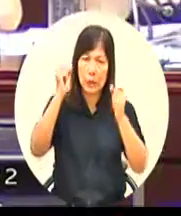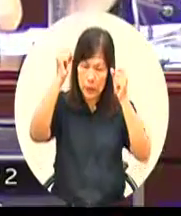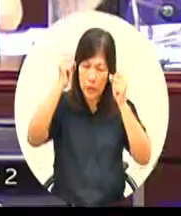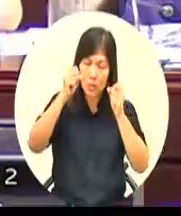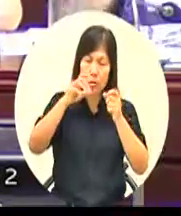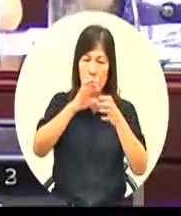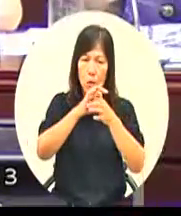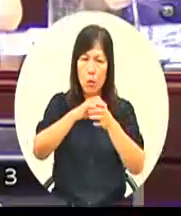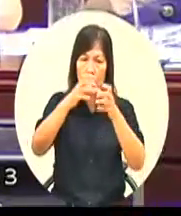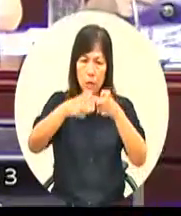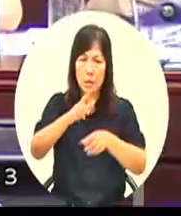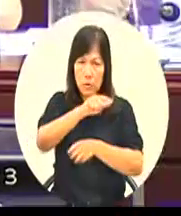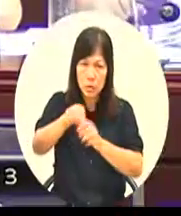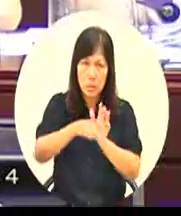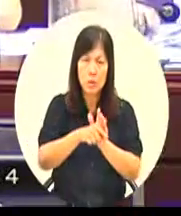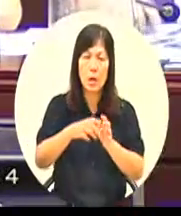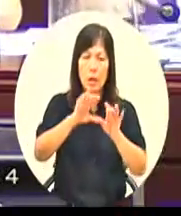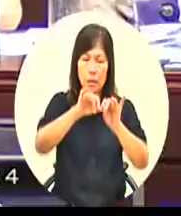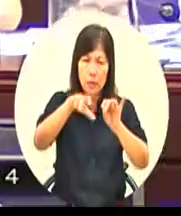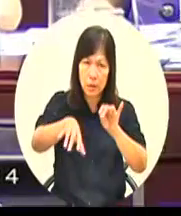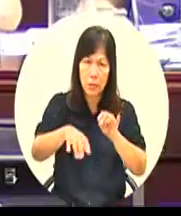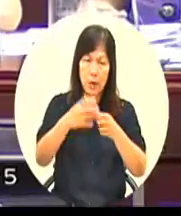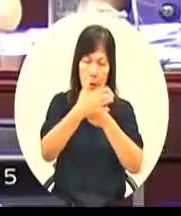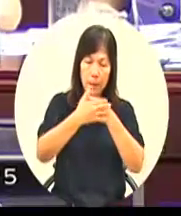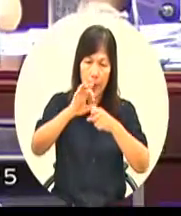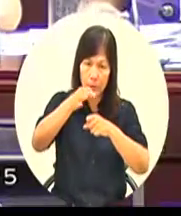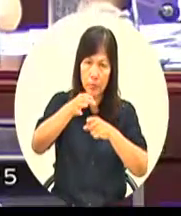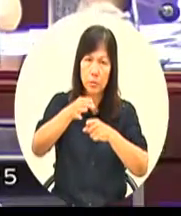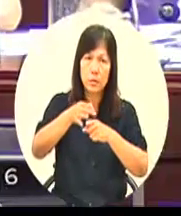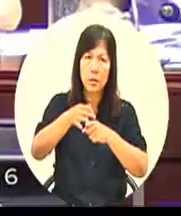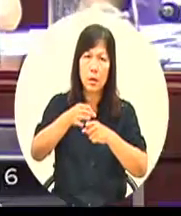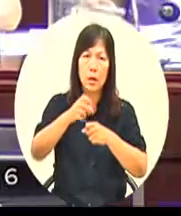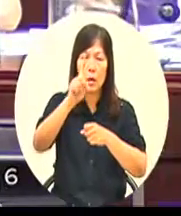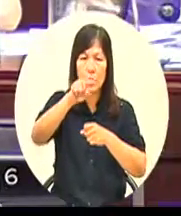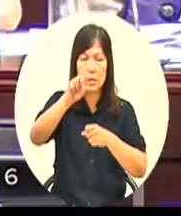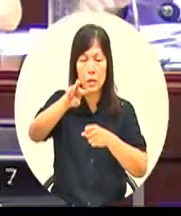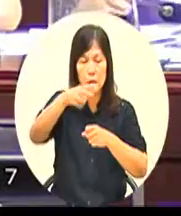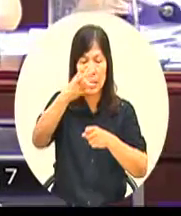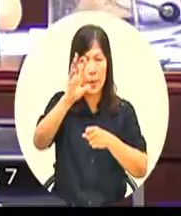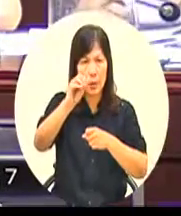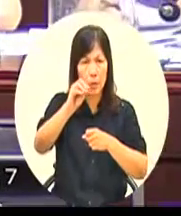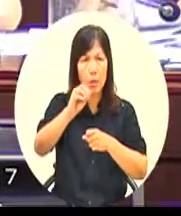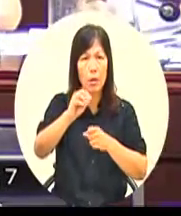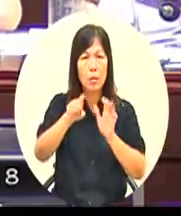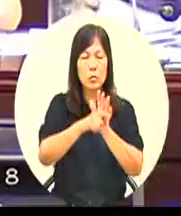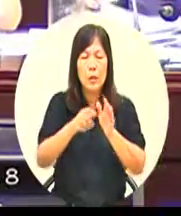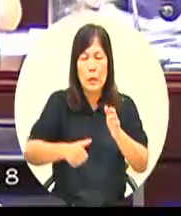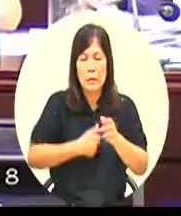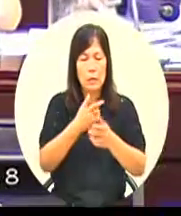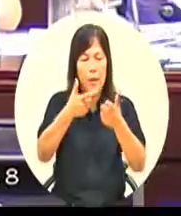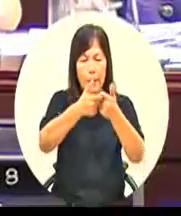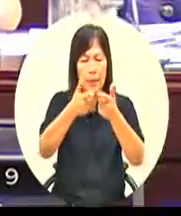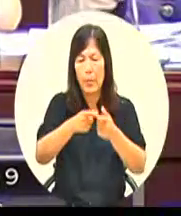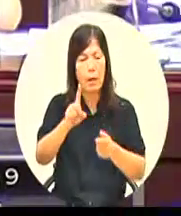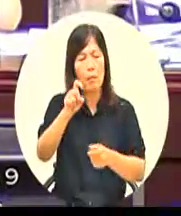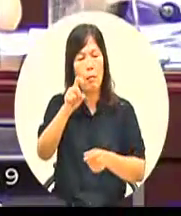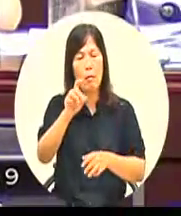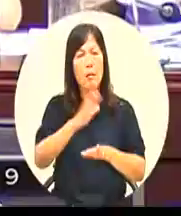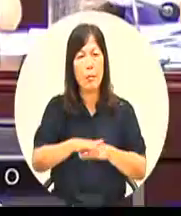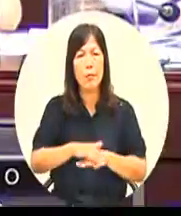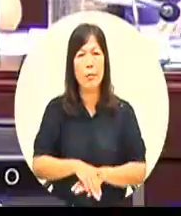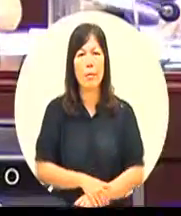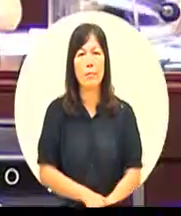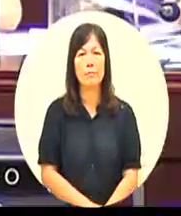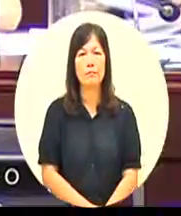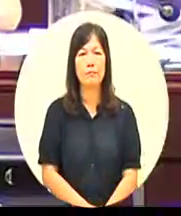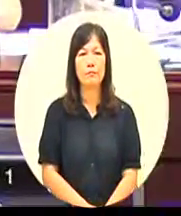设施跟场地的这个维护的费用呢，只有1200万，所以真的不足以应付这么多 PU 跑道需